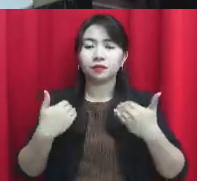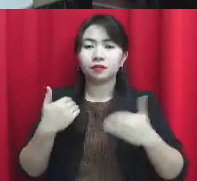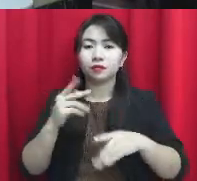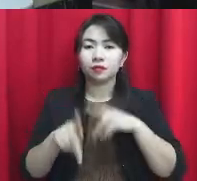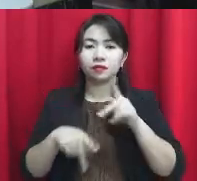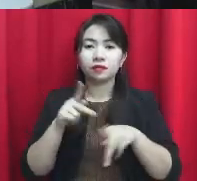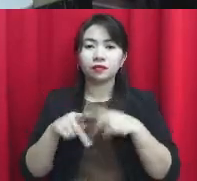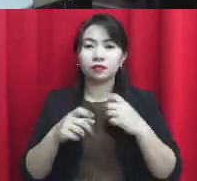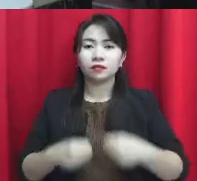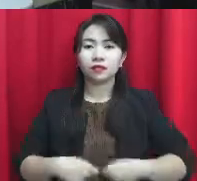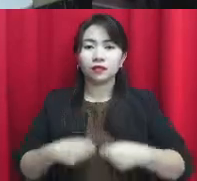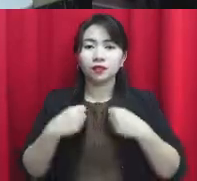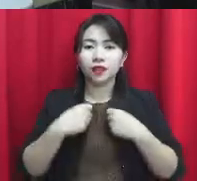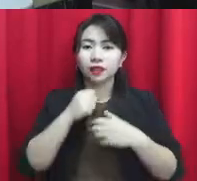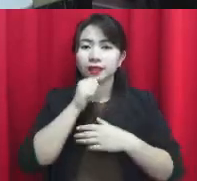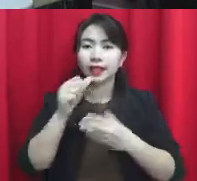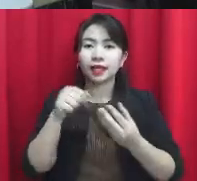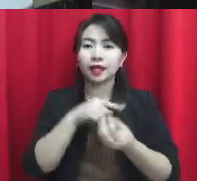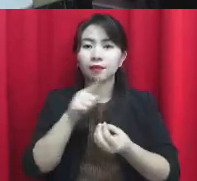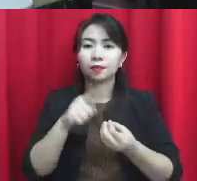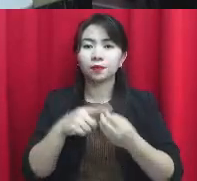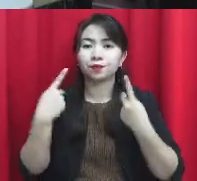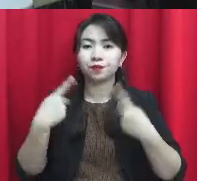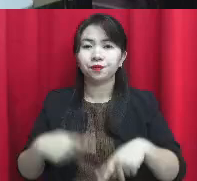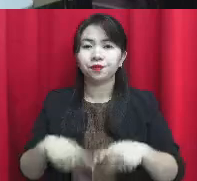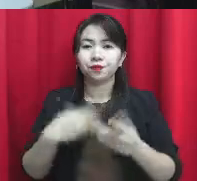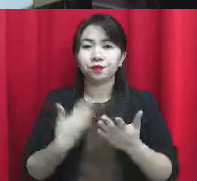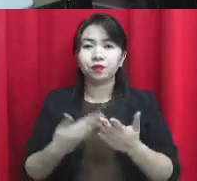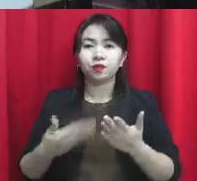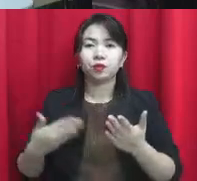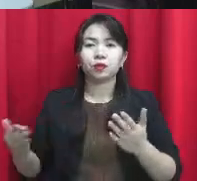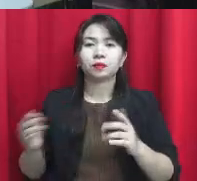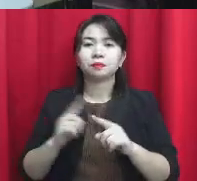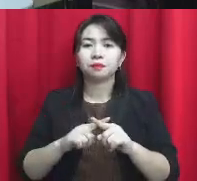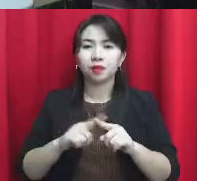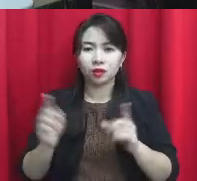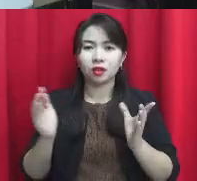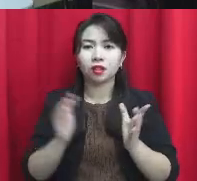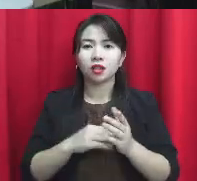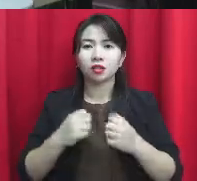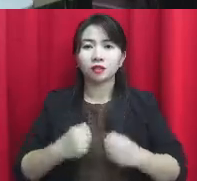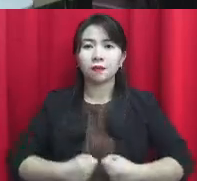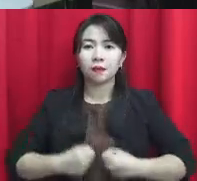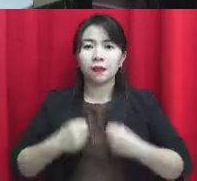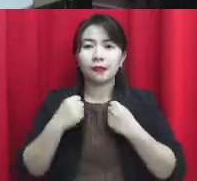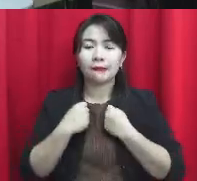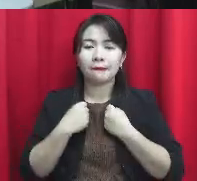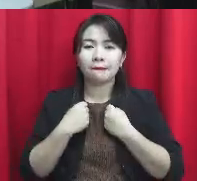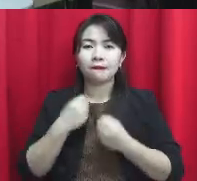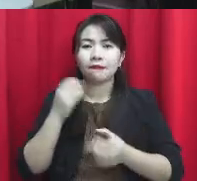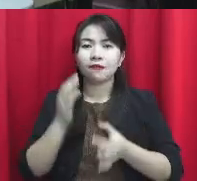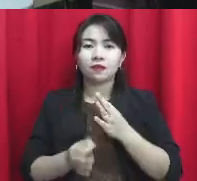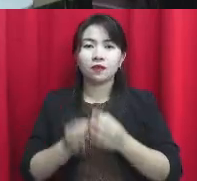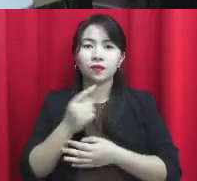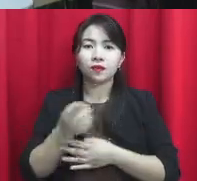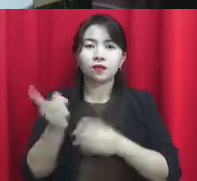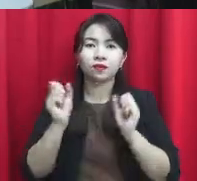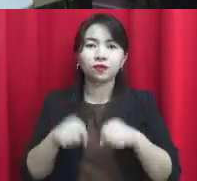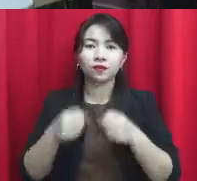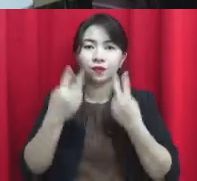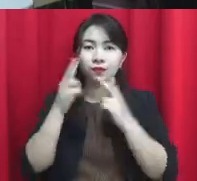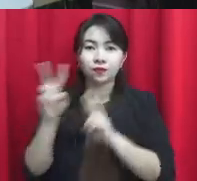physical things na nangyayari doon no Hindi po kasi ang survival kung makikita niyo po makikita kung makikita niyo po sila sa